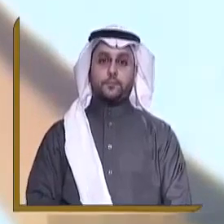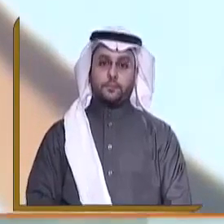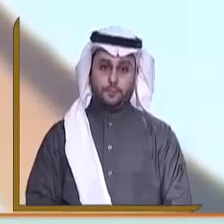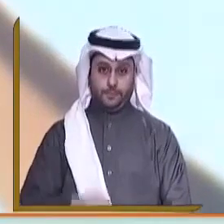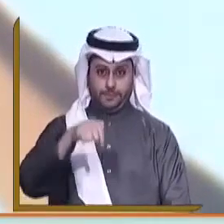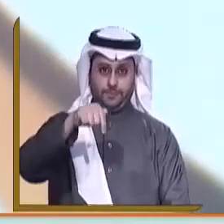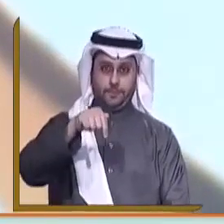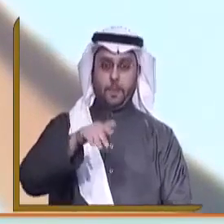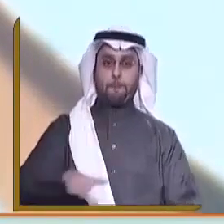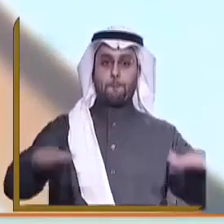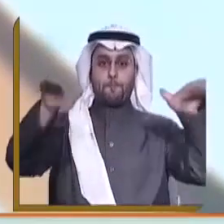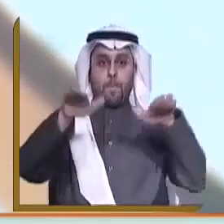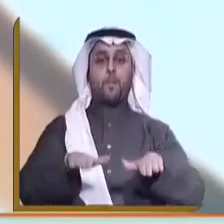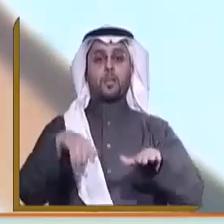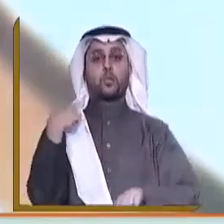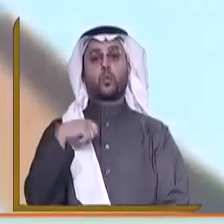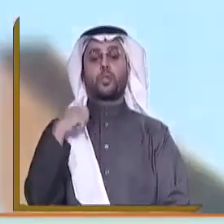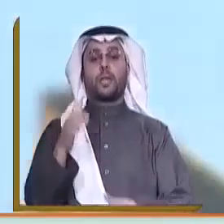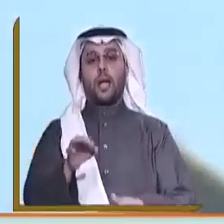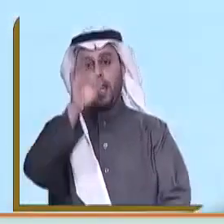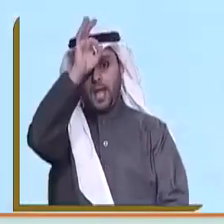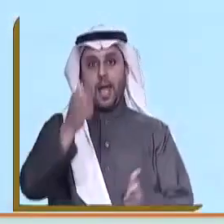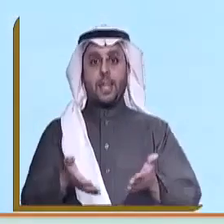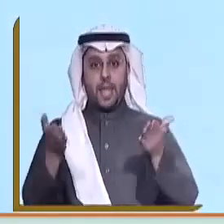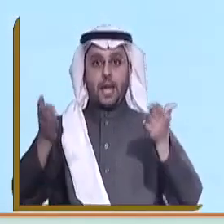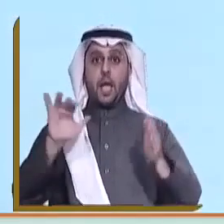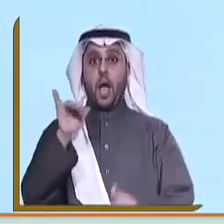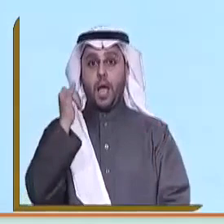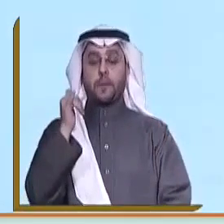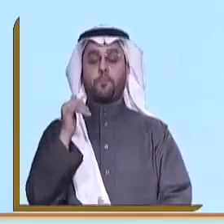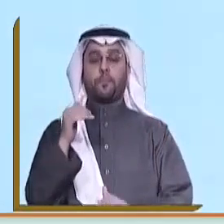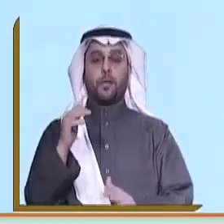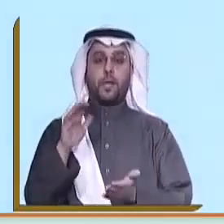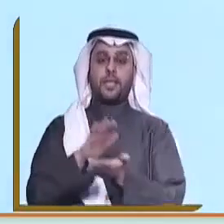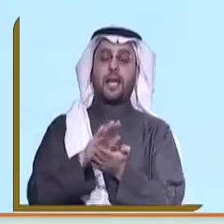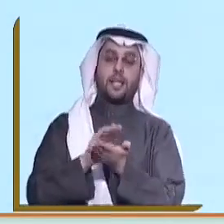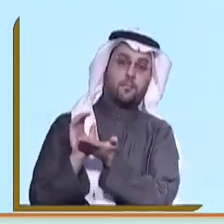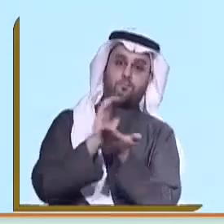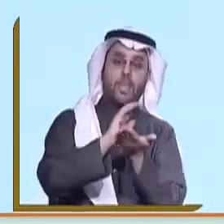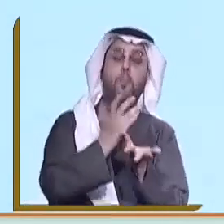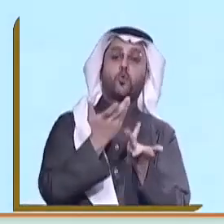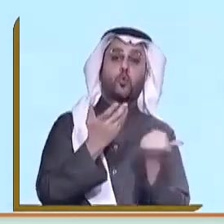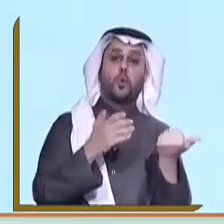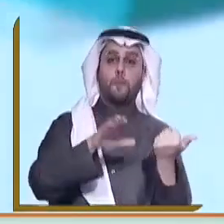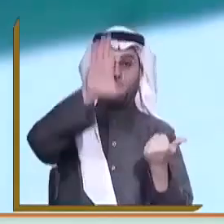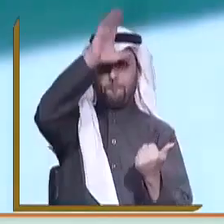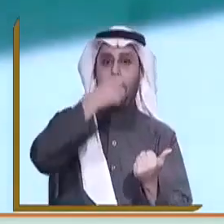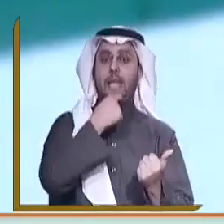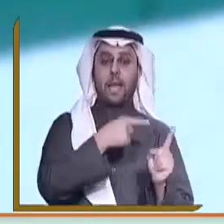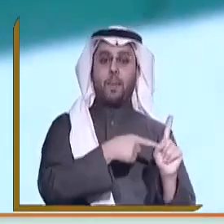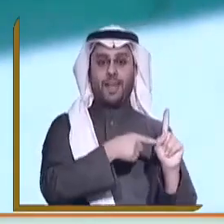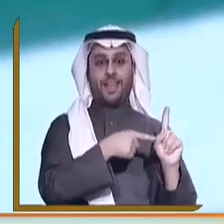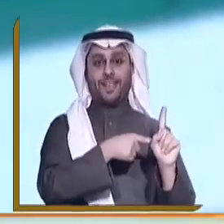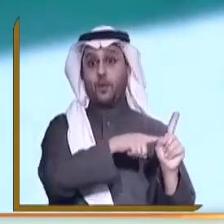منح مجلس وزراء الداخليه العرب خادم الحرمين الشريفين الملك سلمان بن عبد العزيز وسام الامير